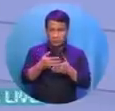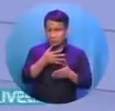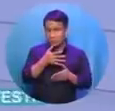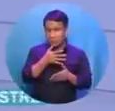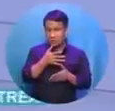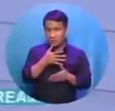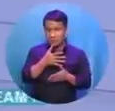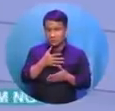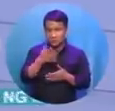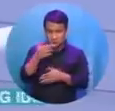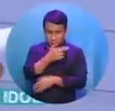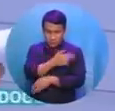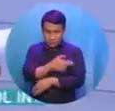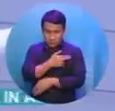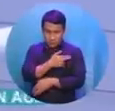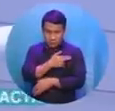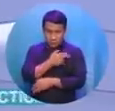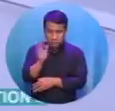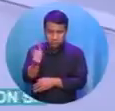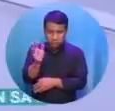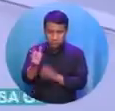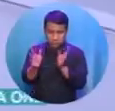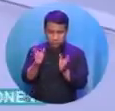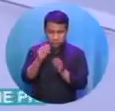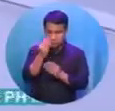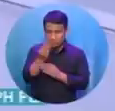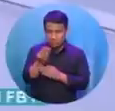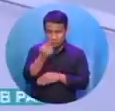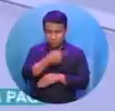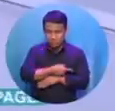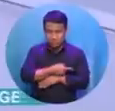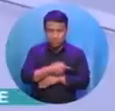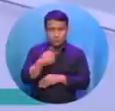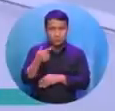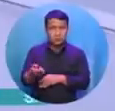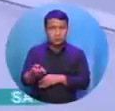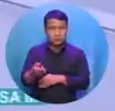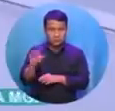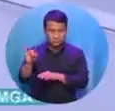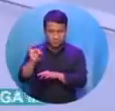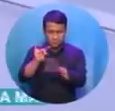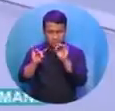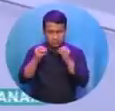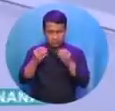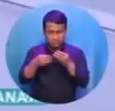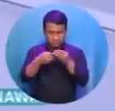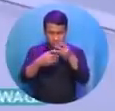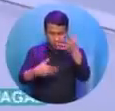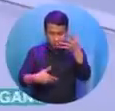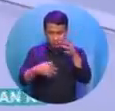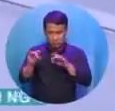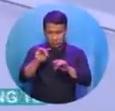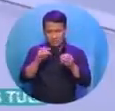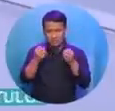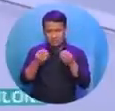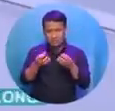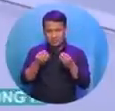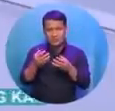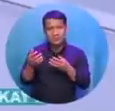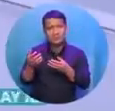nanay. And then, a few days later, siyempre po, pipiliin namin. Marami pong nagpapadala sa amin. Daan-daan po